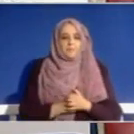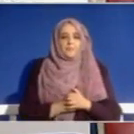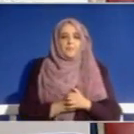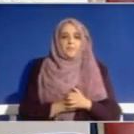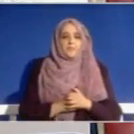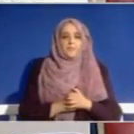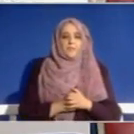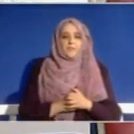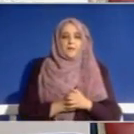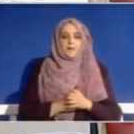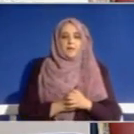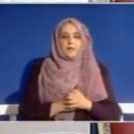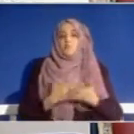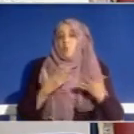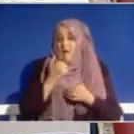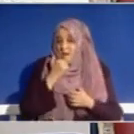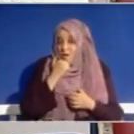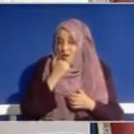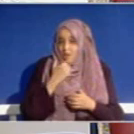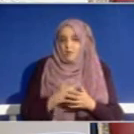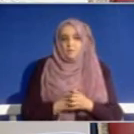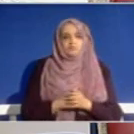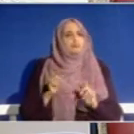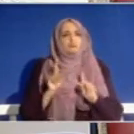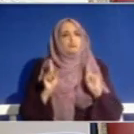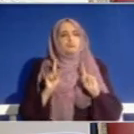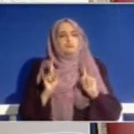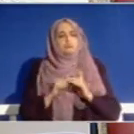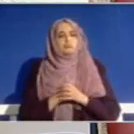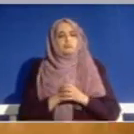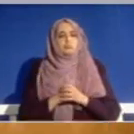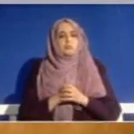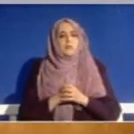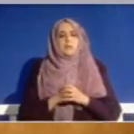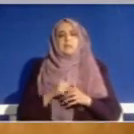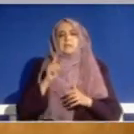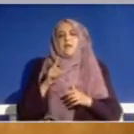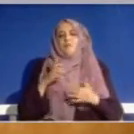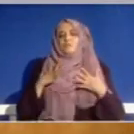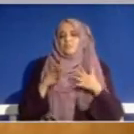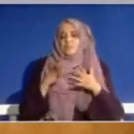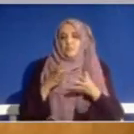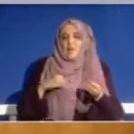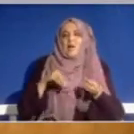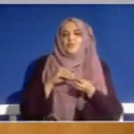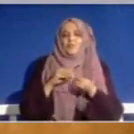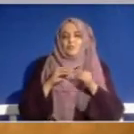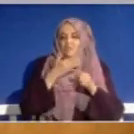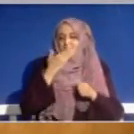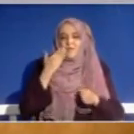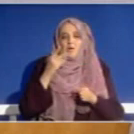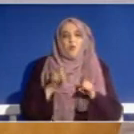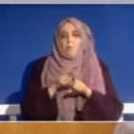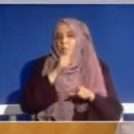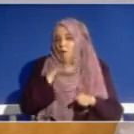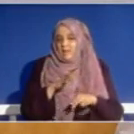أصومها لا الاثنين ولا الخميس، هل أنا آثمة؟ لا، هو الإنسان هذه من باب النوافل ومن باب القربات التي كان النبي صلى الله